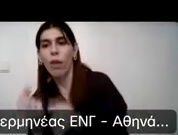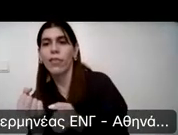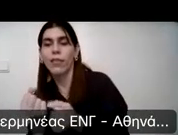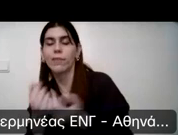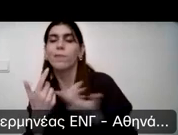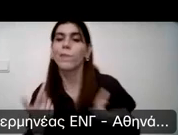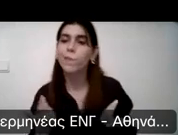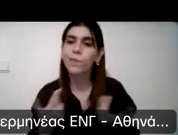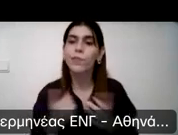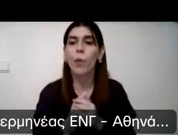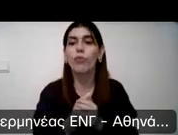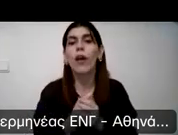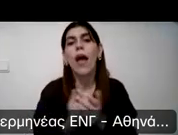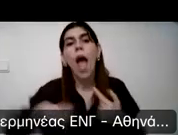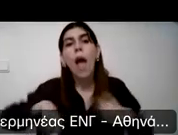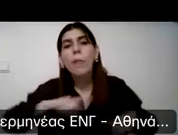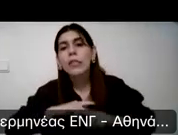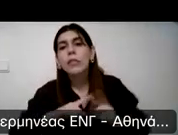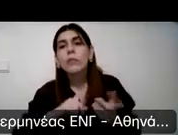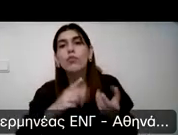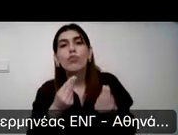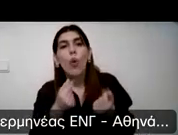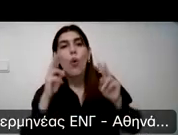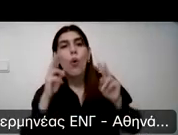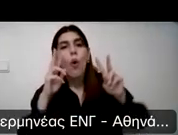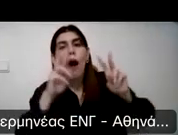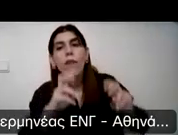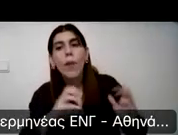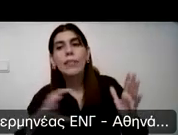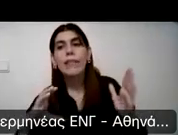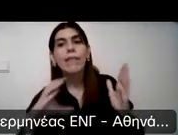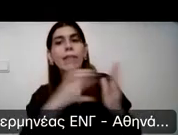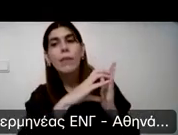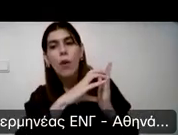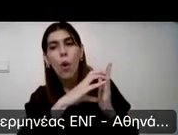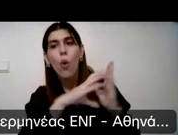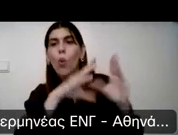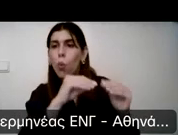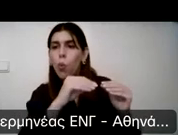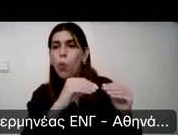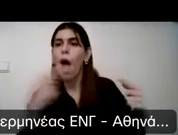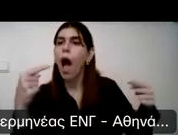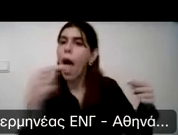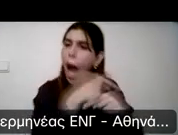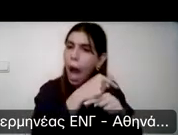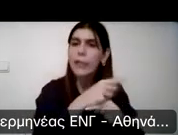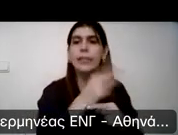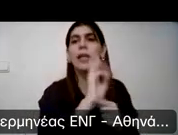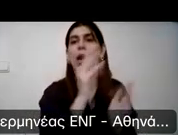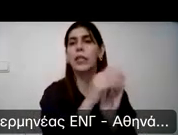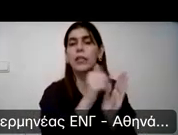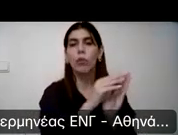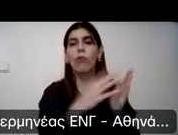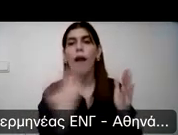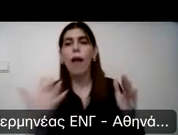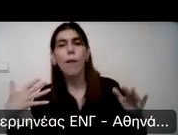διερευνήσουμε αν και κατά πόσον παρισφραίουν ρατσιστικά στοιχεία σε αντιρατσιστικά κείμενα, υιοθετήσαμε την εμπειρική